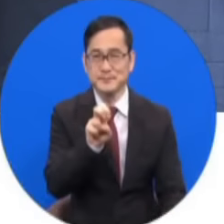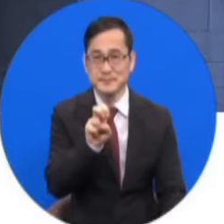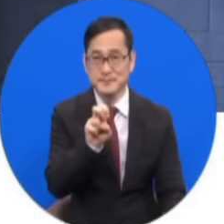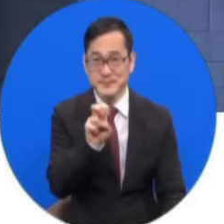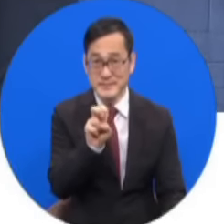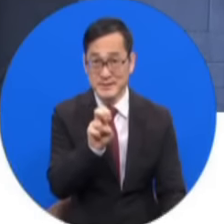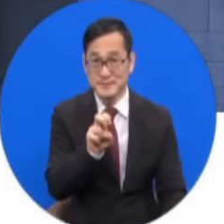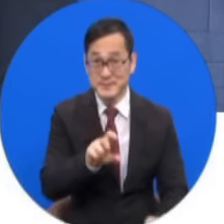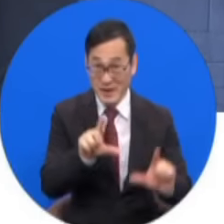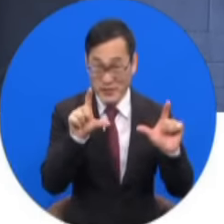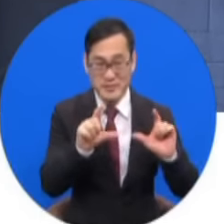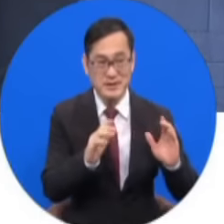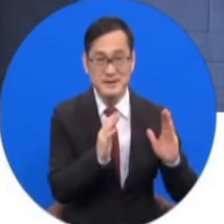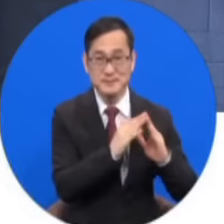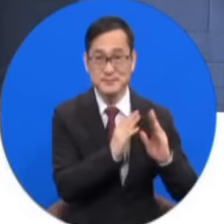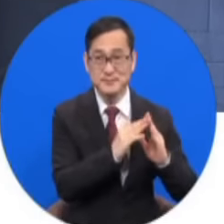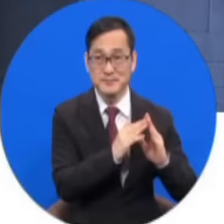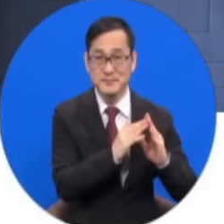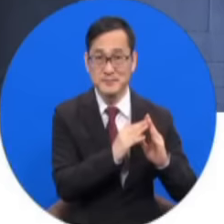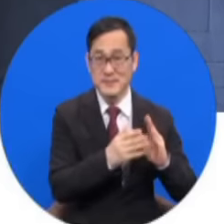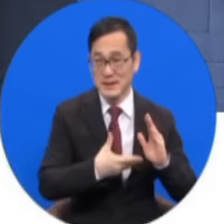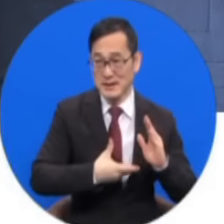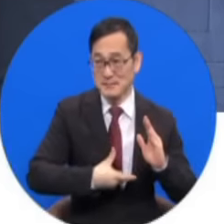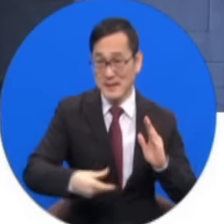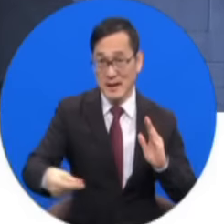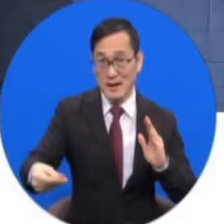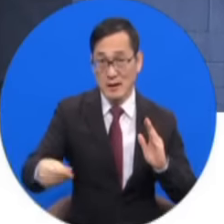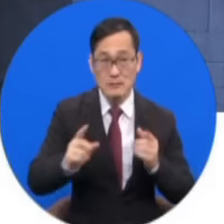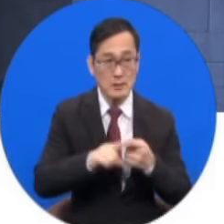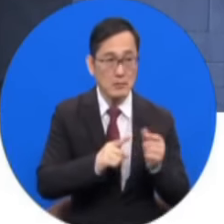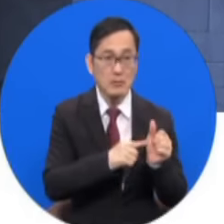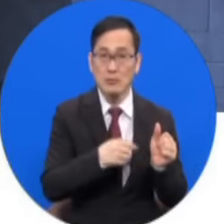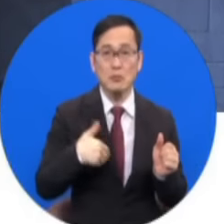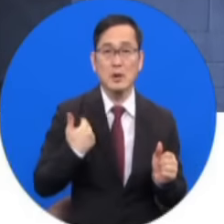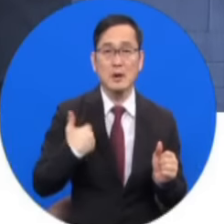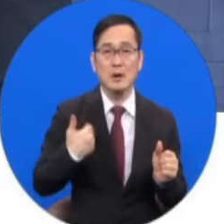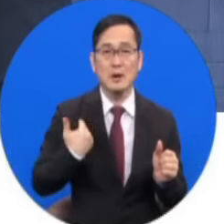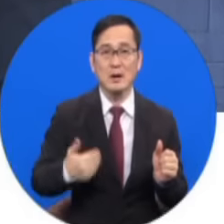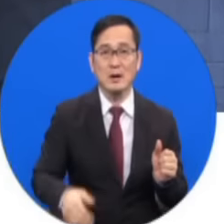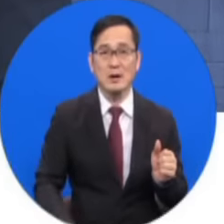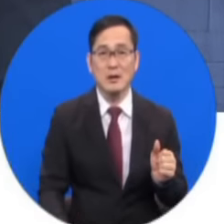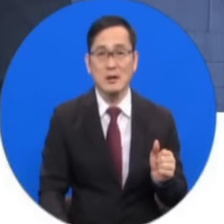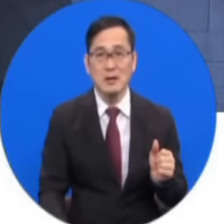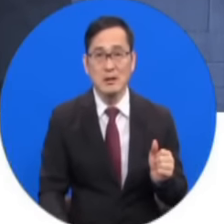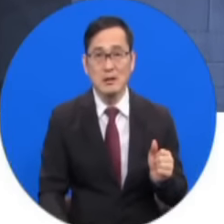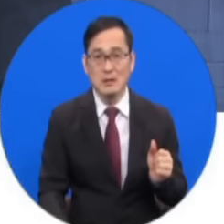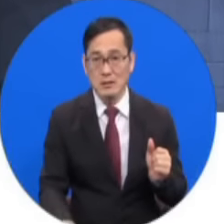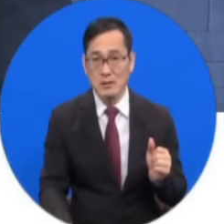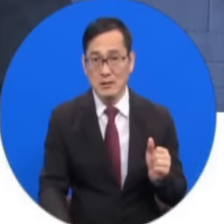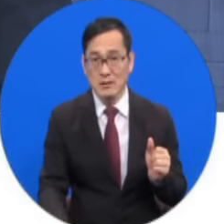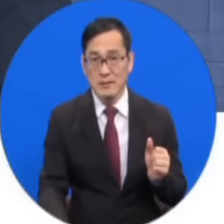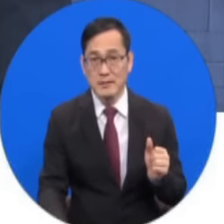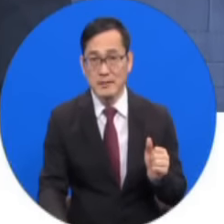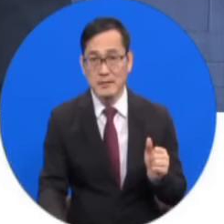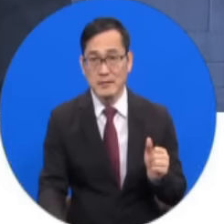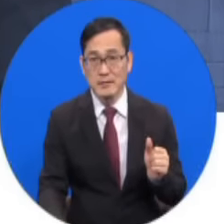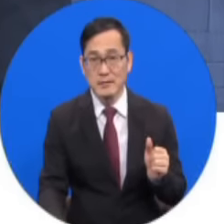2020년에 그 집을 임대했다 것과는 좀 거리가 멀어 보이는 인터뷰 답변도 지금 나와요 그니까 그